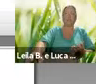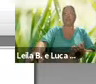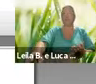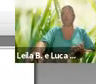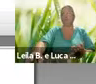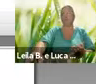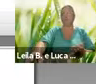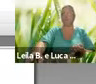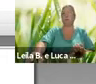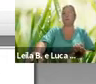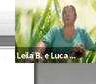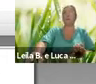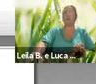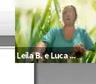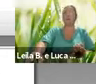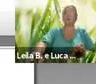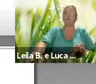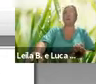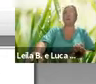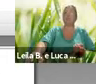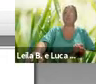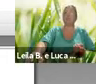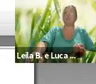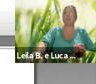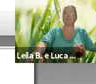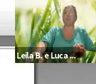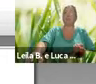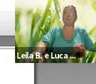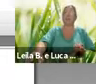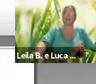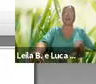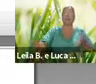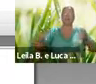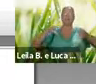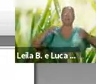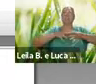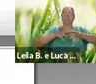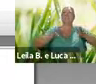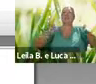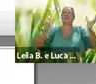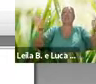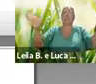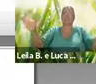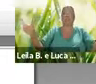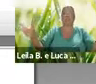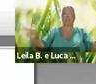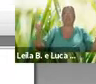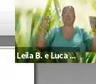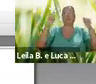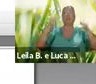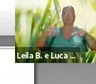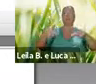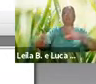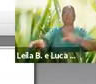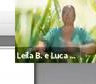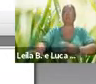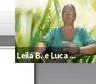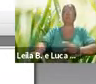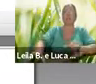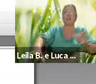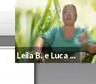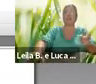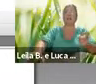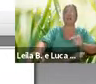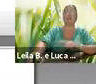no? Nella figura dell'uomo, e che raggiunge il cervello e che poi si radia. In questo